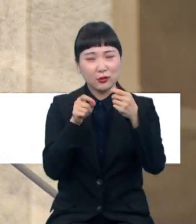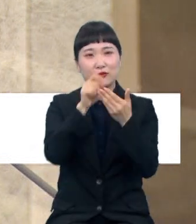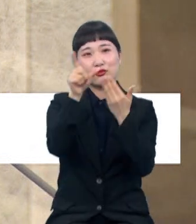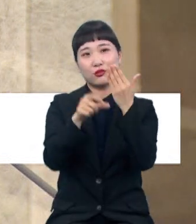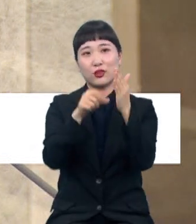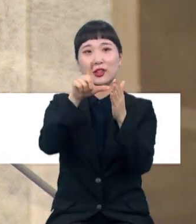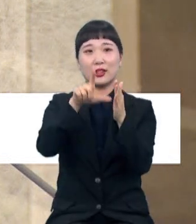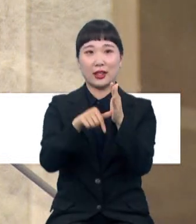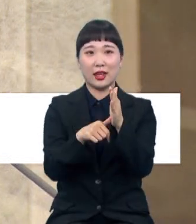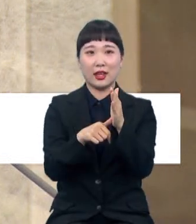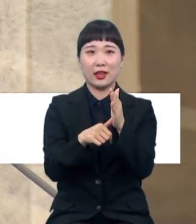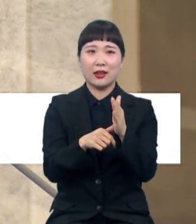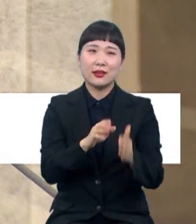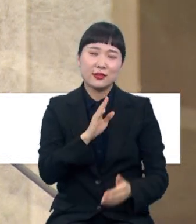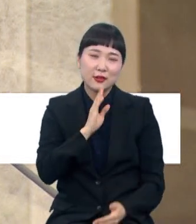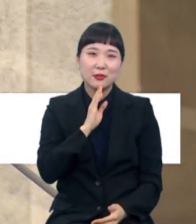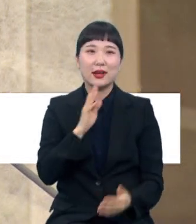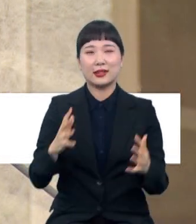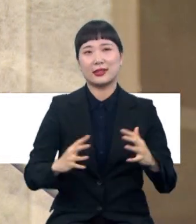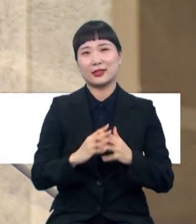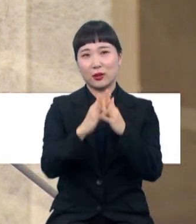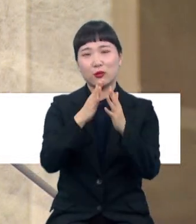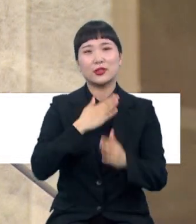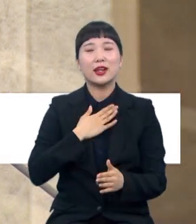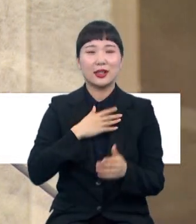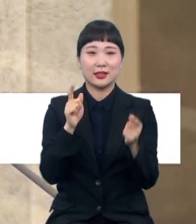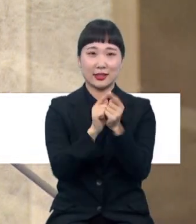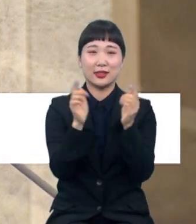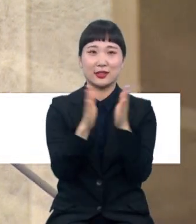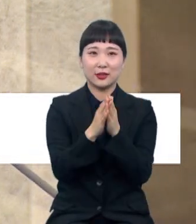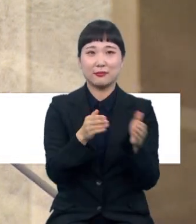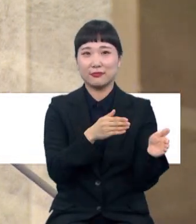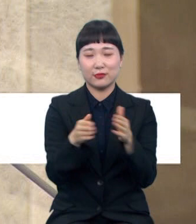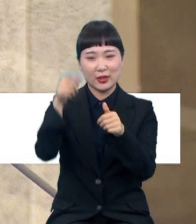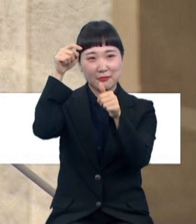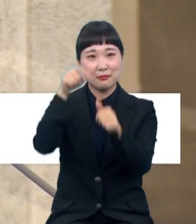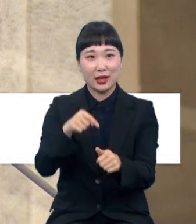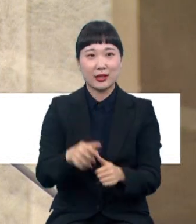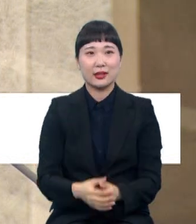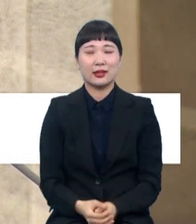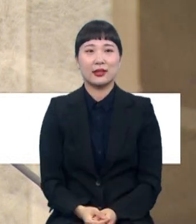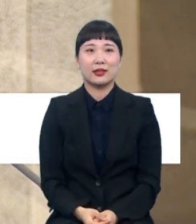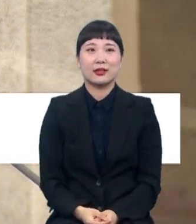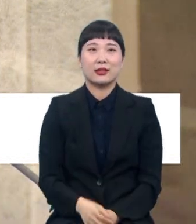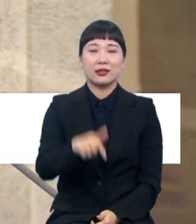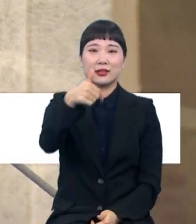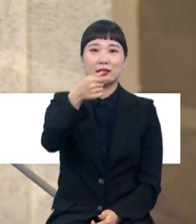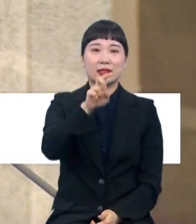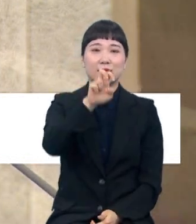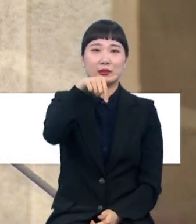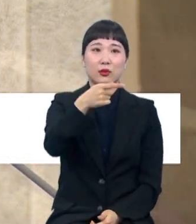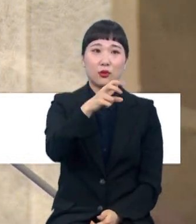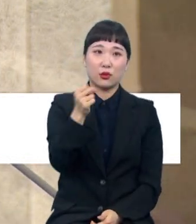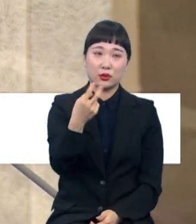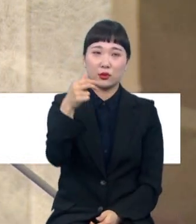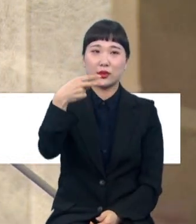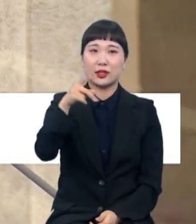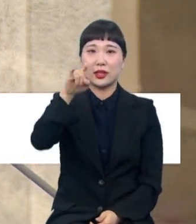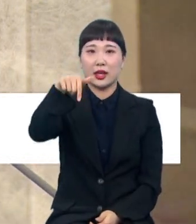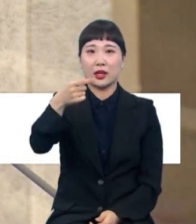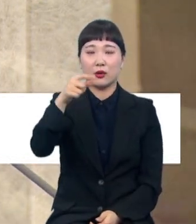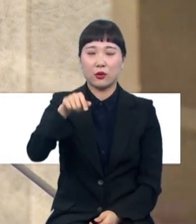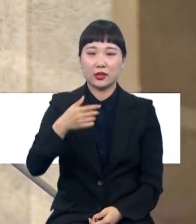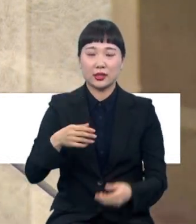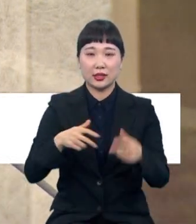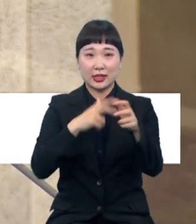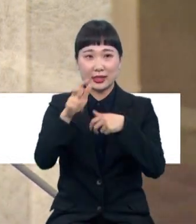착공을 하도록 그렇게 제가 직접 챙기겠습니다. 네, 또한 감사합니다. 예, 금곡동 그 대곡동 간 도로 사업